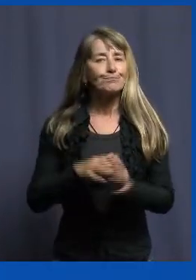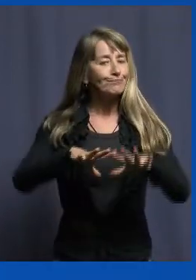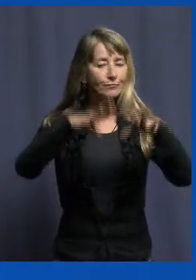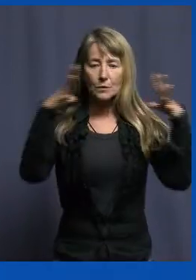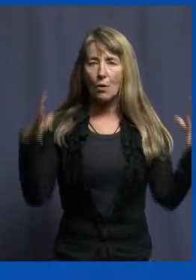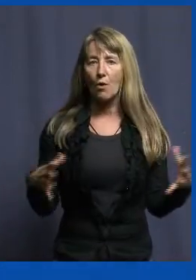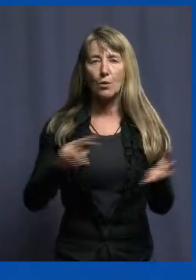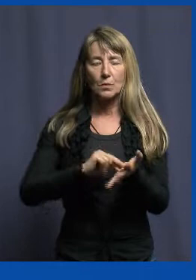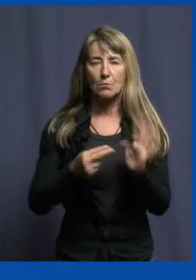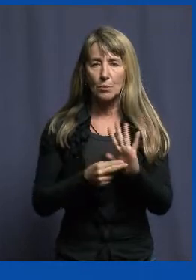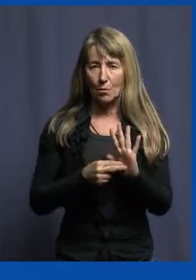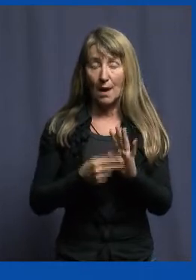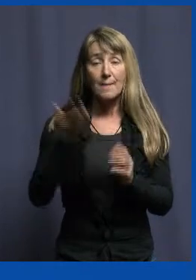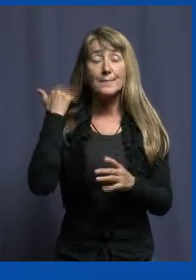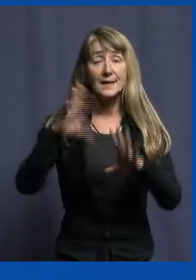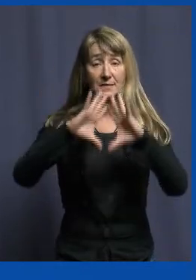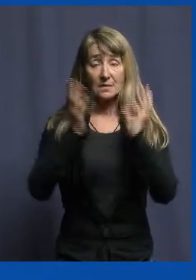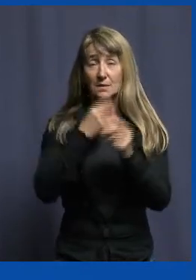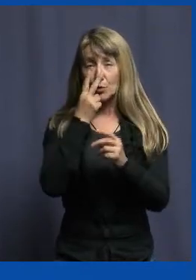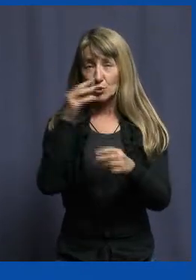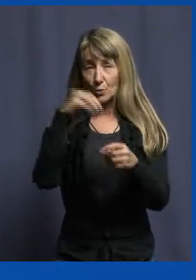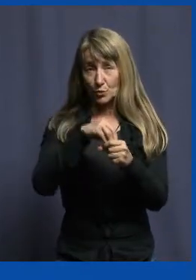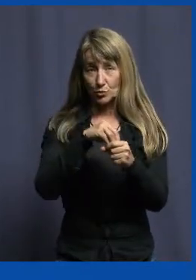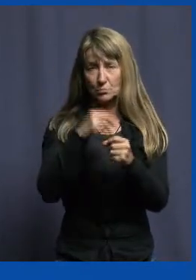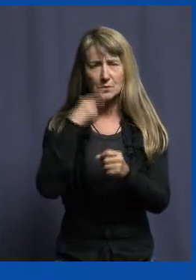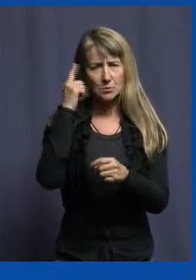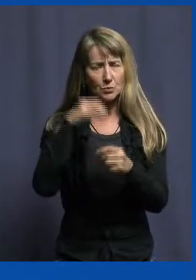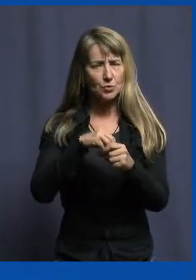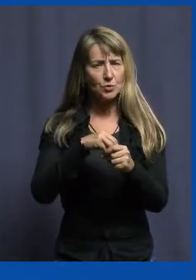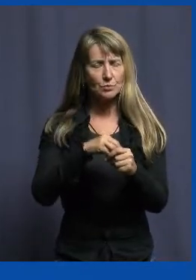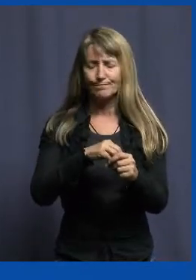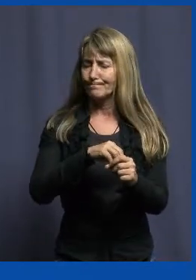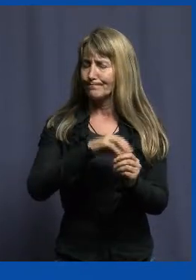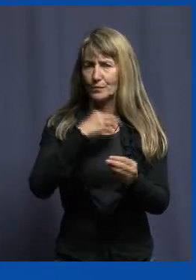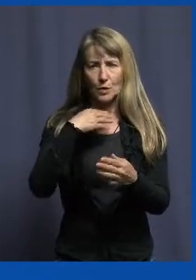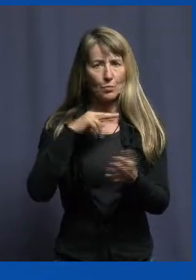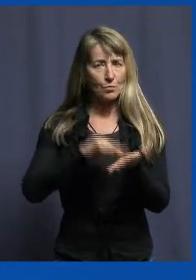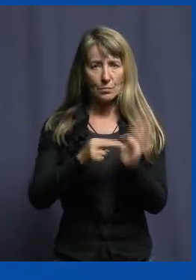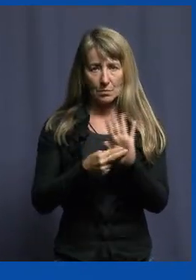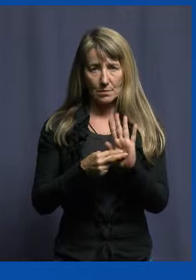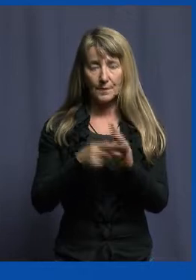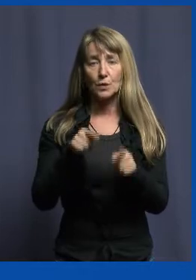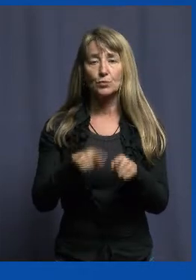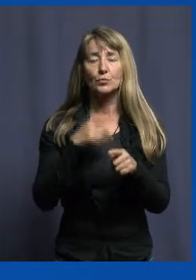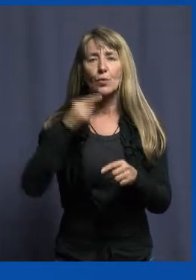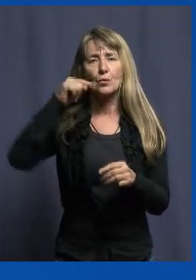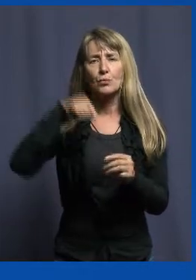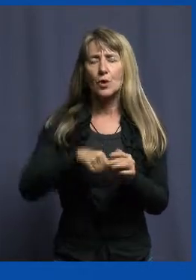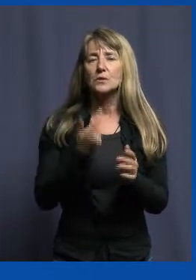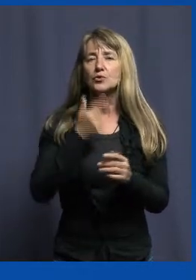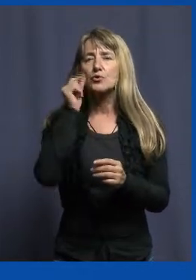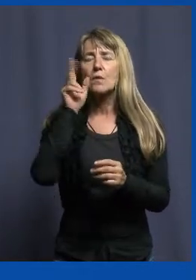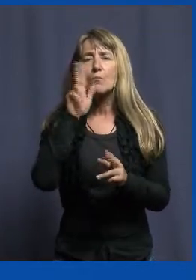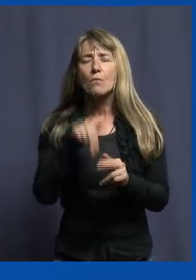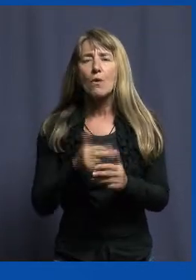su problemi. Pre svega treba pogledati budžet. Ja mislim da je budžet u kolapsu, da je tu tolika dubioza da čovjek mora da